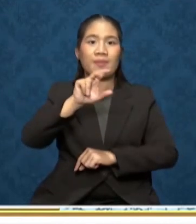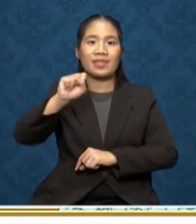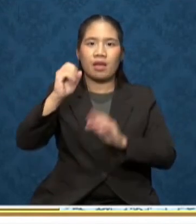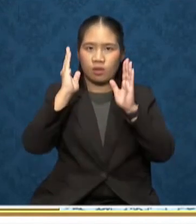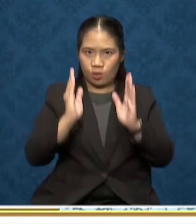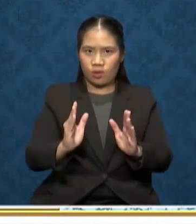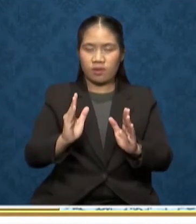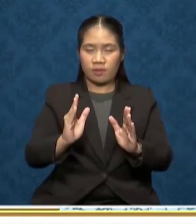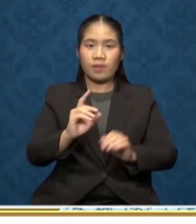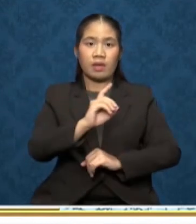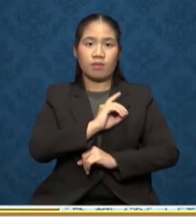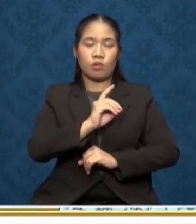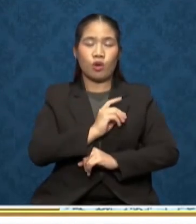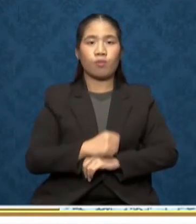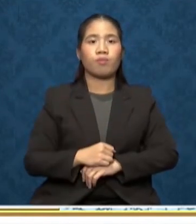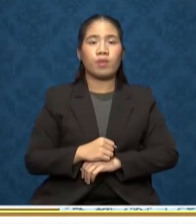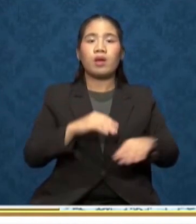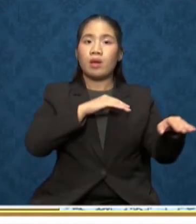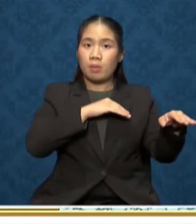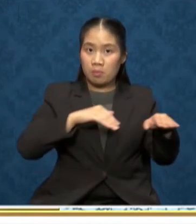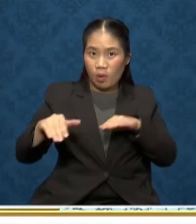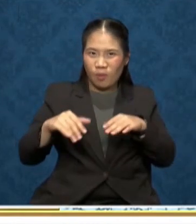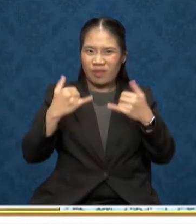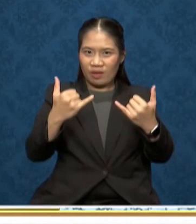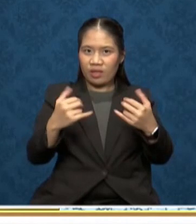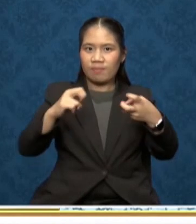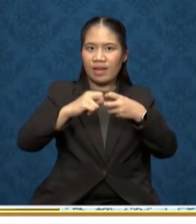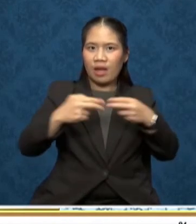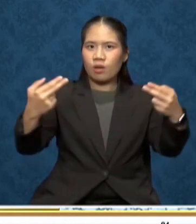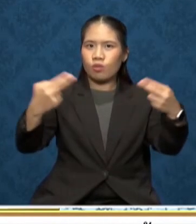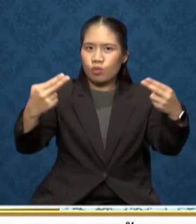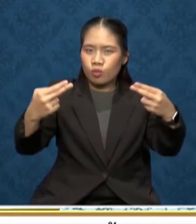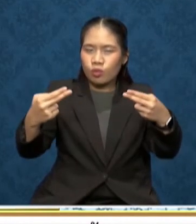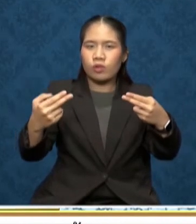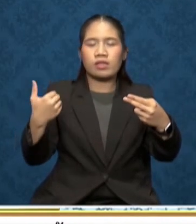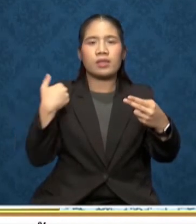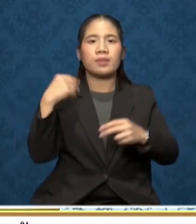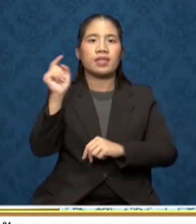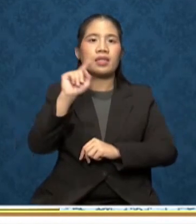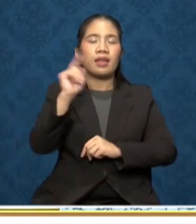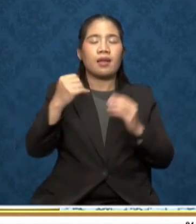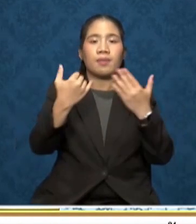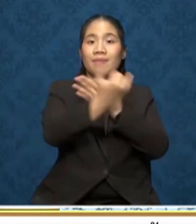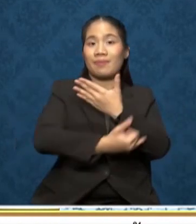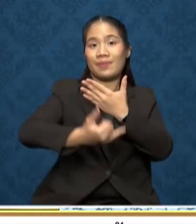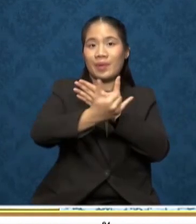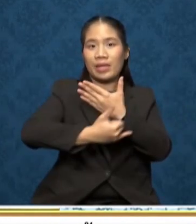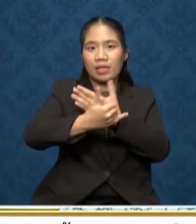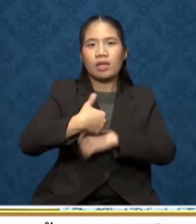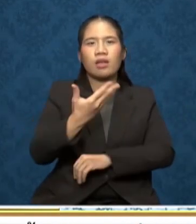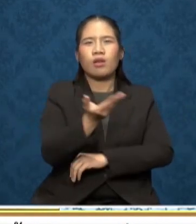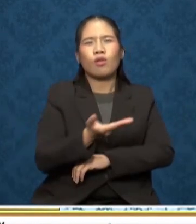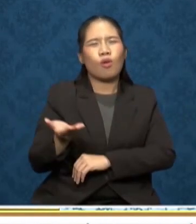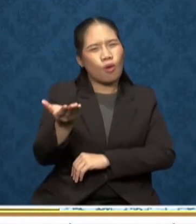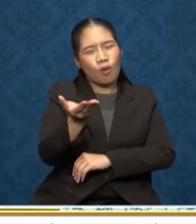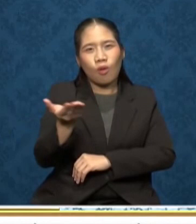ไปปจำการ ประใต้สัการที่อยู่ใภาวะสงคลาม ที่ประชาคมระหว่างประเทศได้เรีกรใหยุติใช้ค